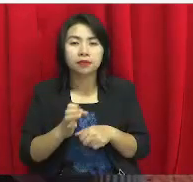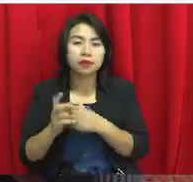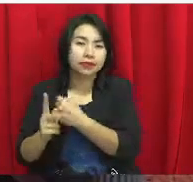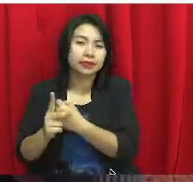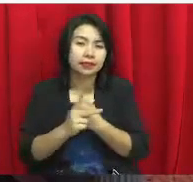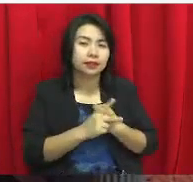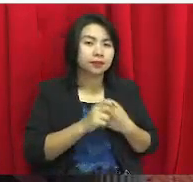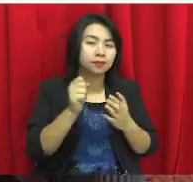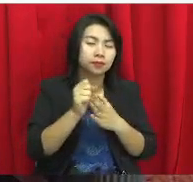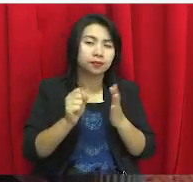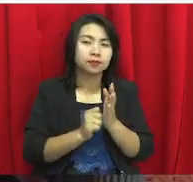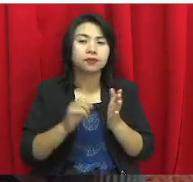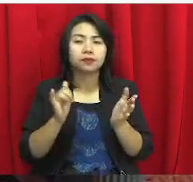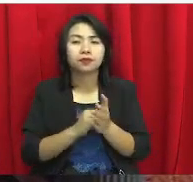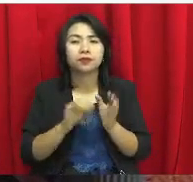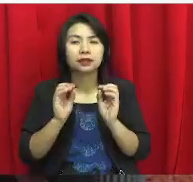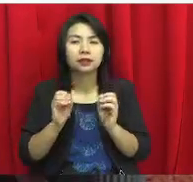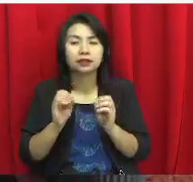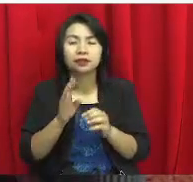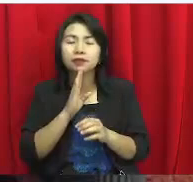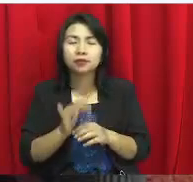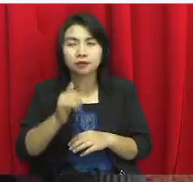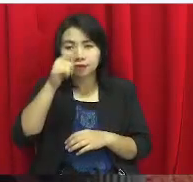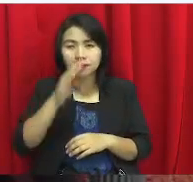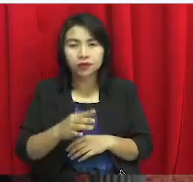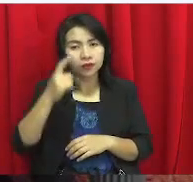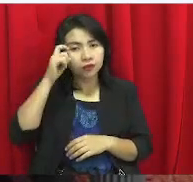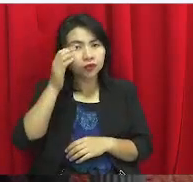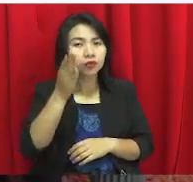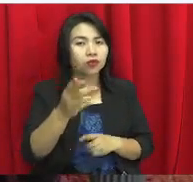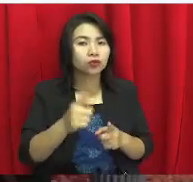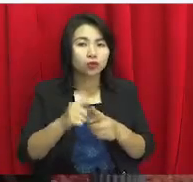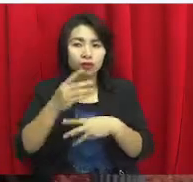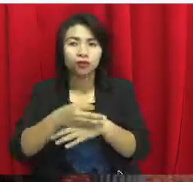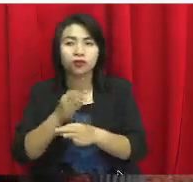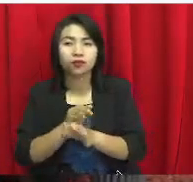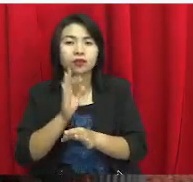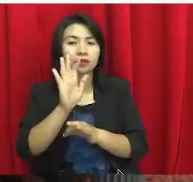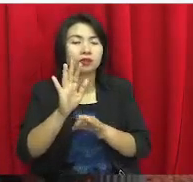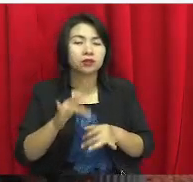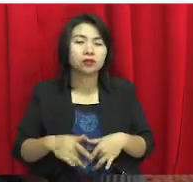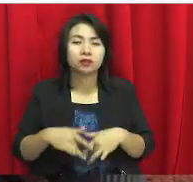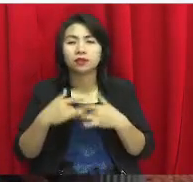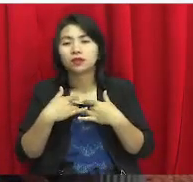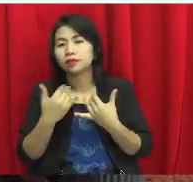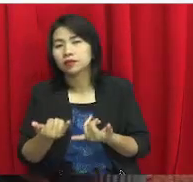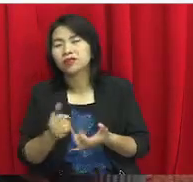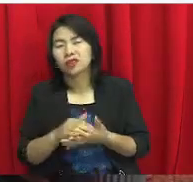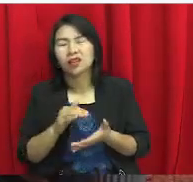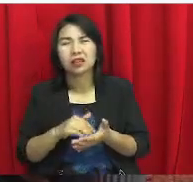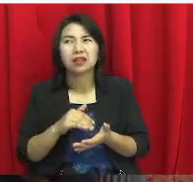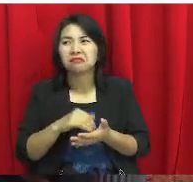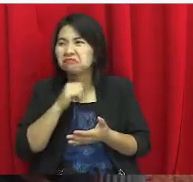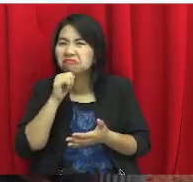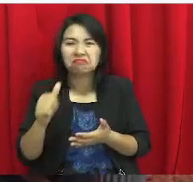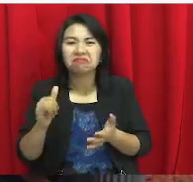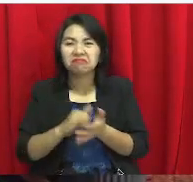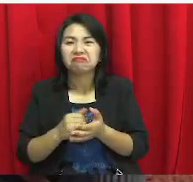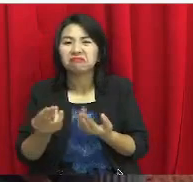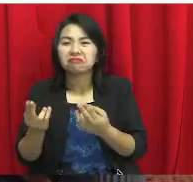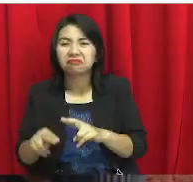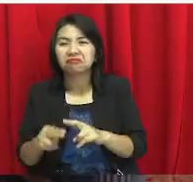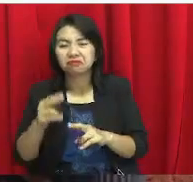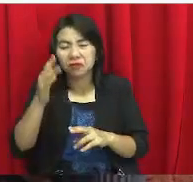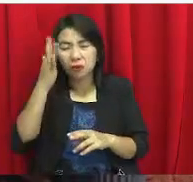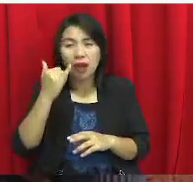na tinuturo ng Diyos para maging maayos ang iyong Kristiyanong buhay? Paano mangyayari po yan? Hindi na po mangyayari yan. Bakit?